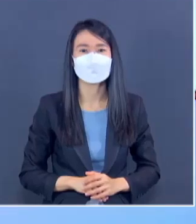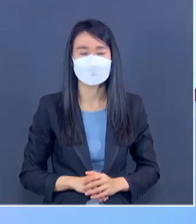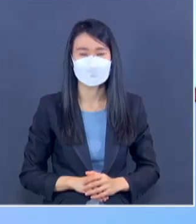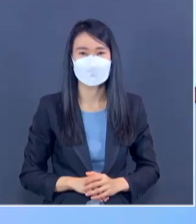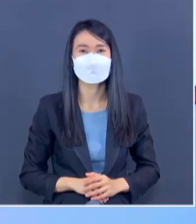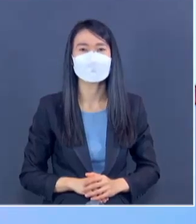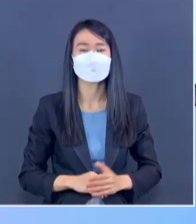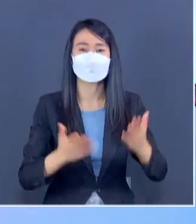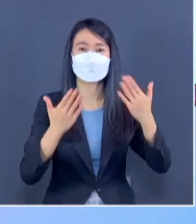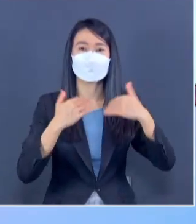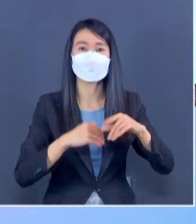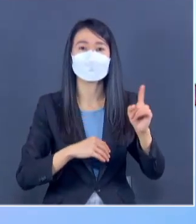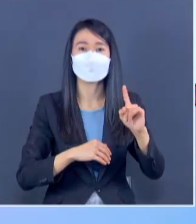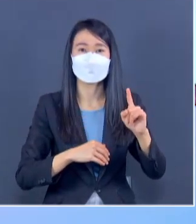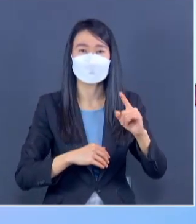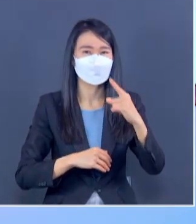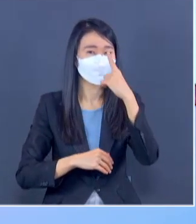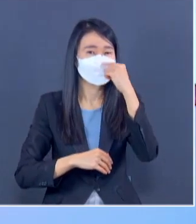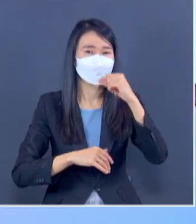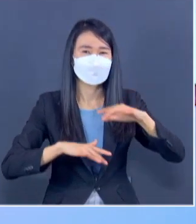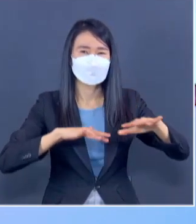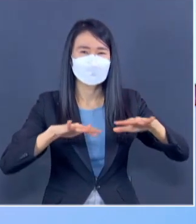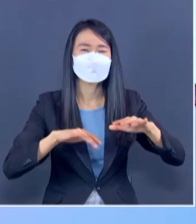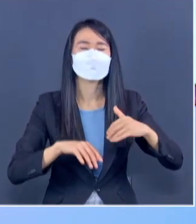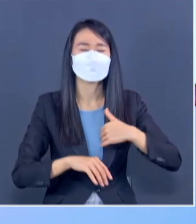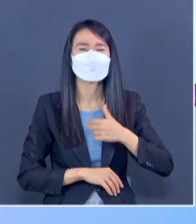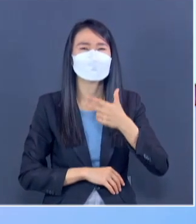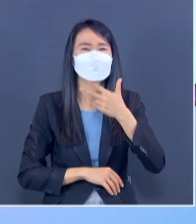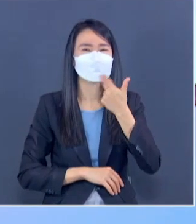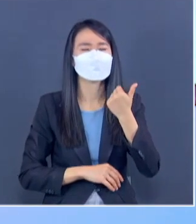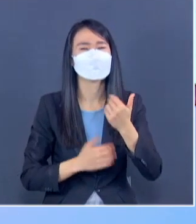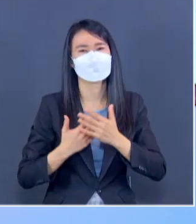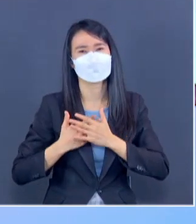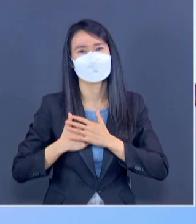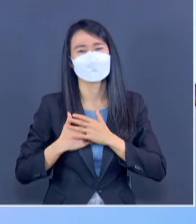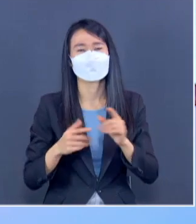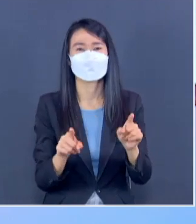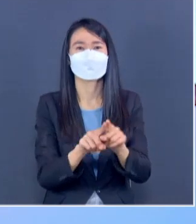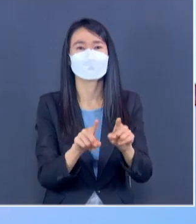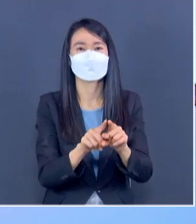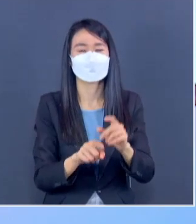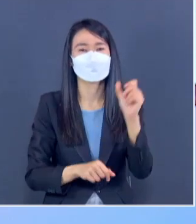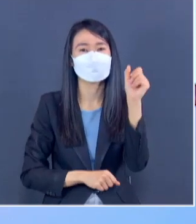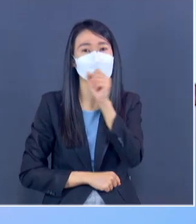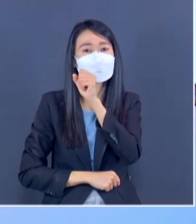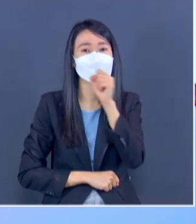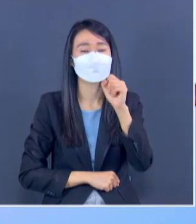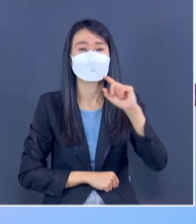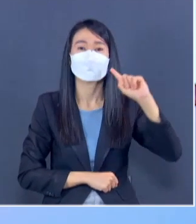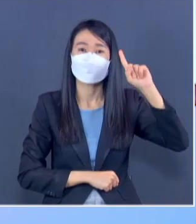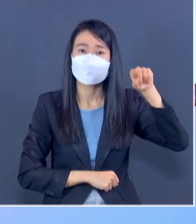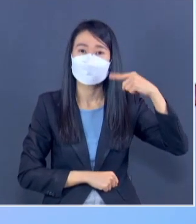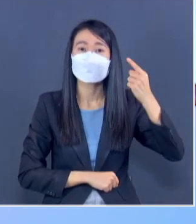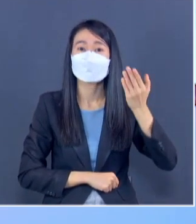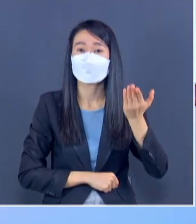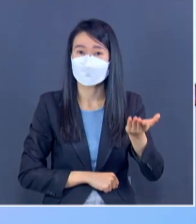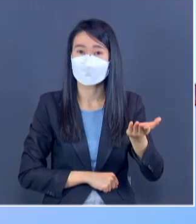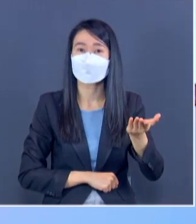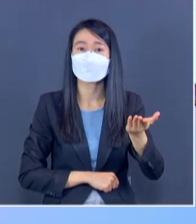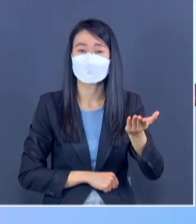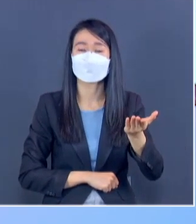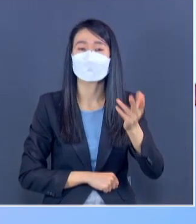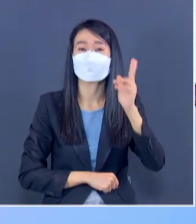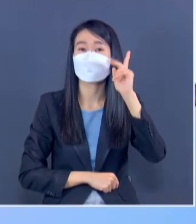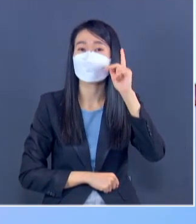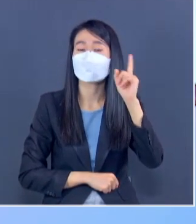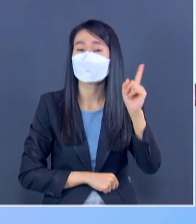มาฝั่งที่ฮอลลีวูดกันบ้างนะคะก็มีเรื่องรักๆคล้ายๆเช่นกันค่ะเพราะว่านักร้องสาวตัวแม่อย่างเทเลอร์สวิฟต์นะคะว่ามี